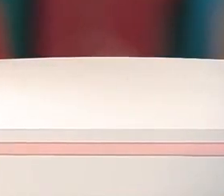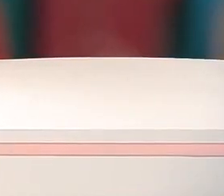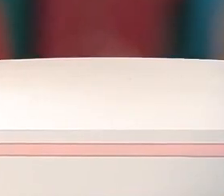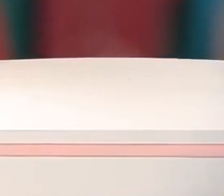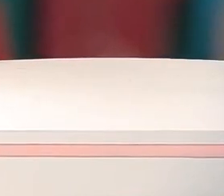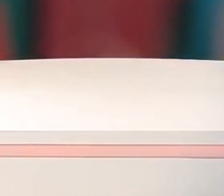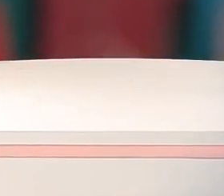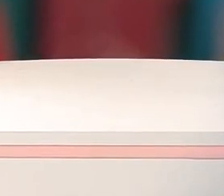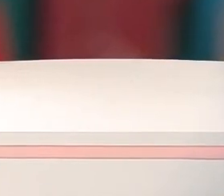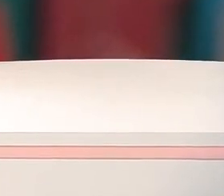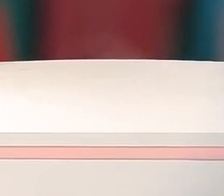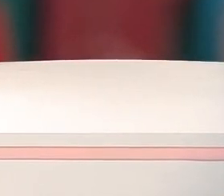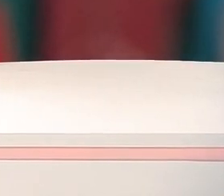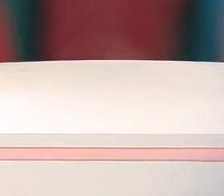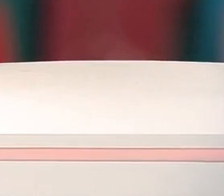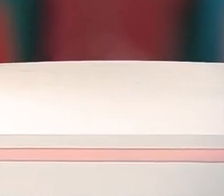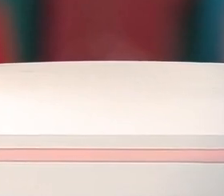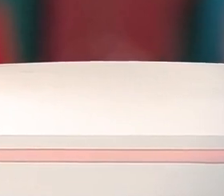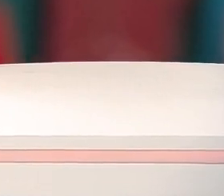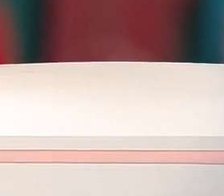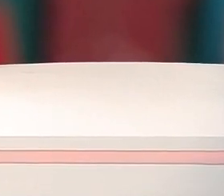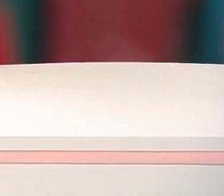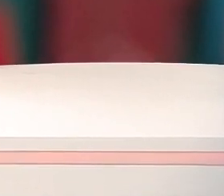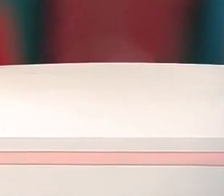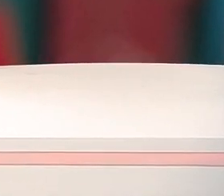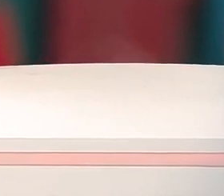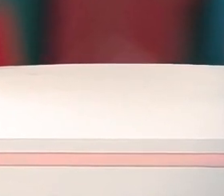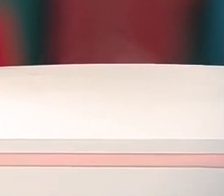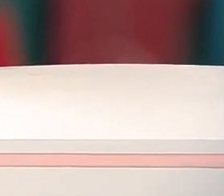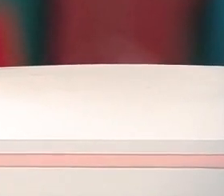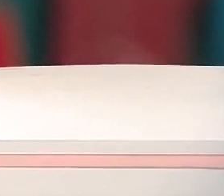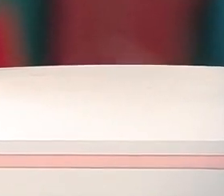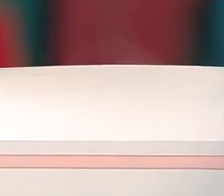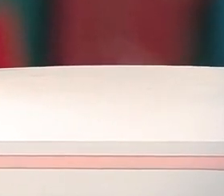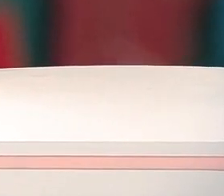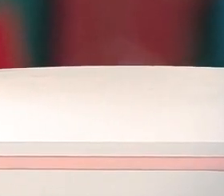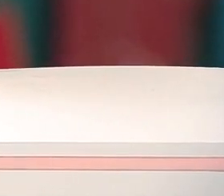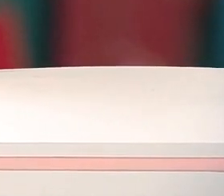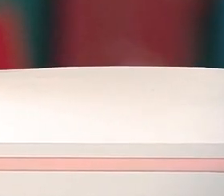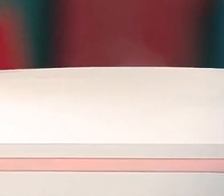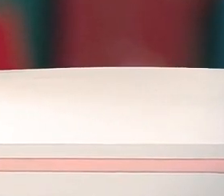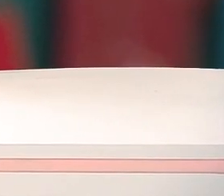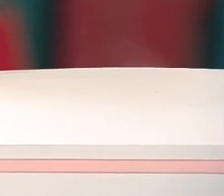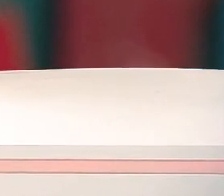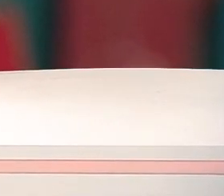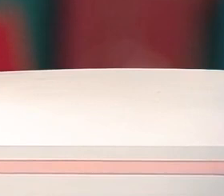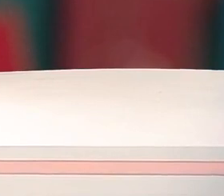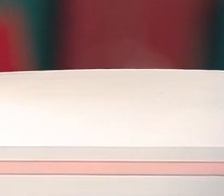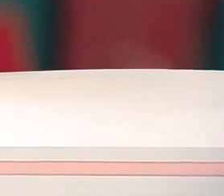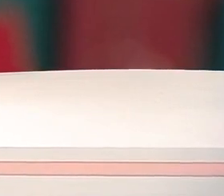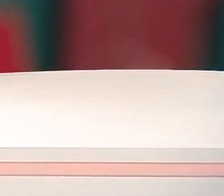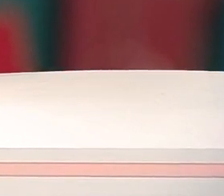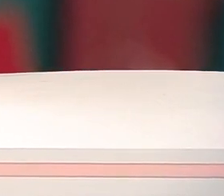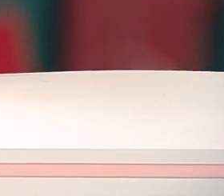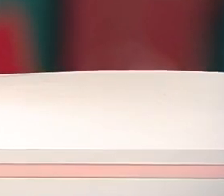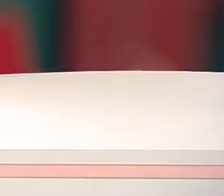Nu se face primăvară cu o floare, dar florile aduc zâmbete, iar astăzi despre asta a fost vorba. Doamnele au împărțit zâmbete și mulțumiri pentru fiecare